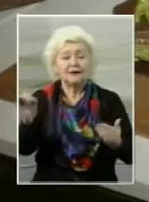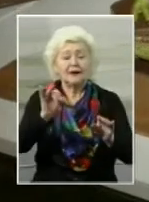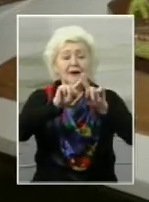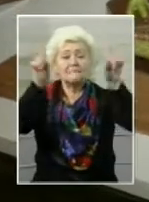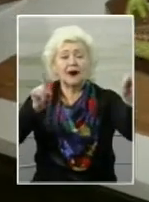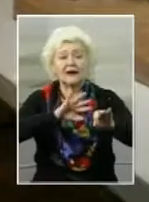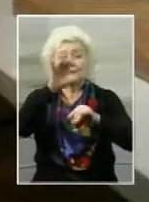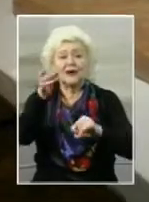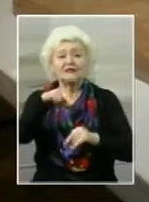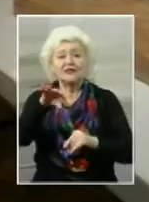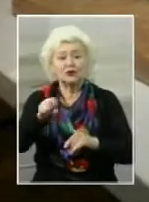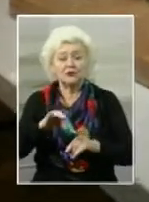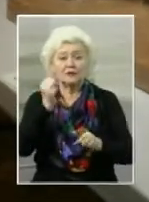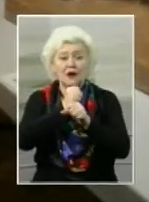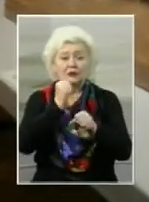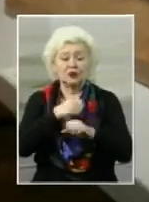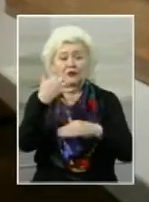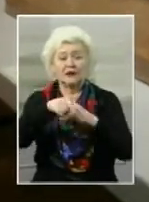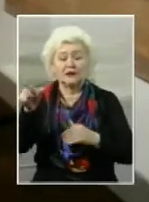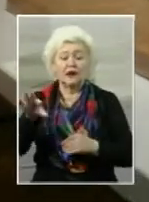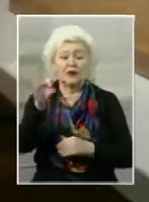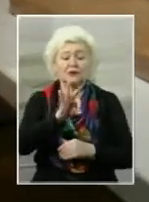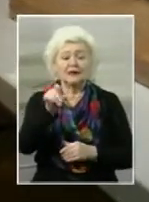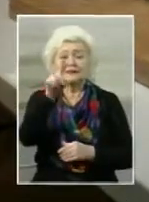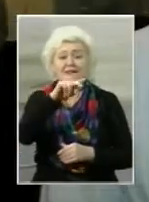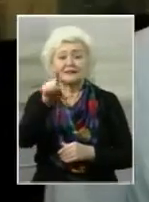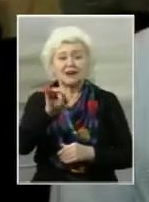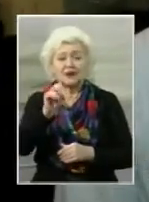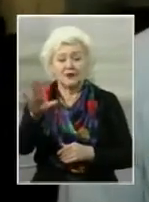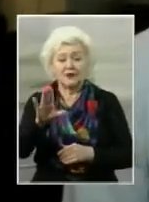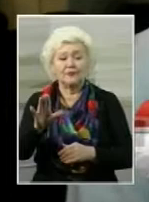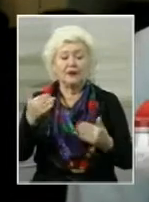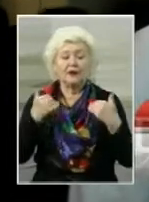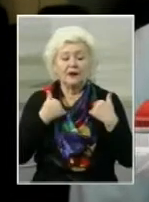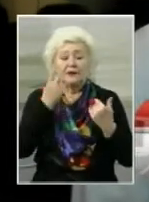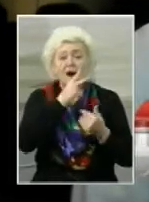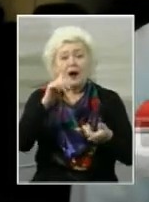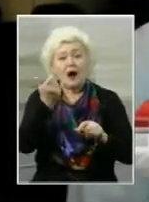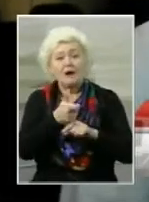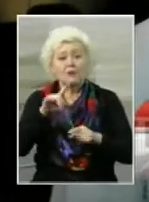макети динозаврів, що були зроблені херсонцем Олександром Зиковим.